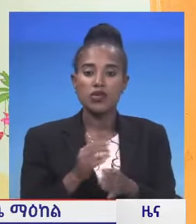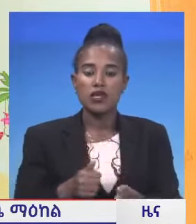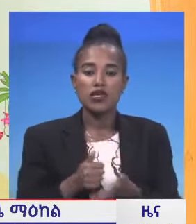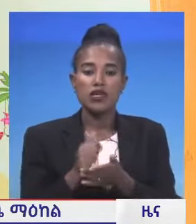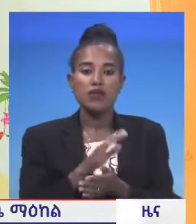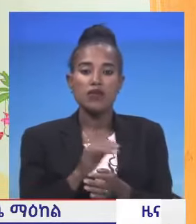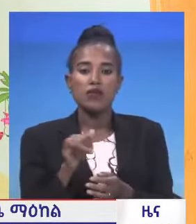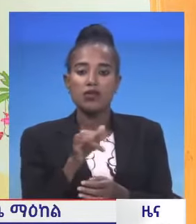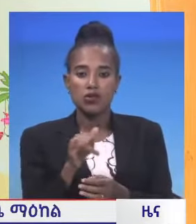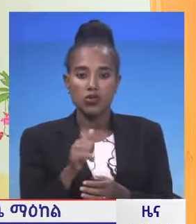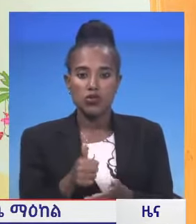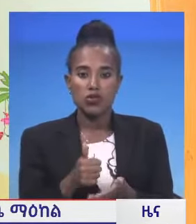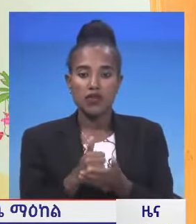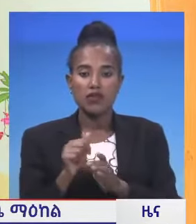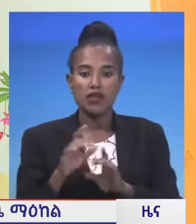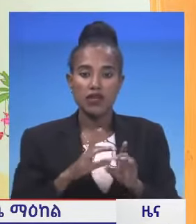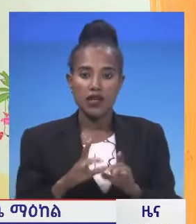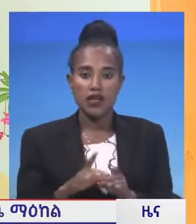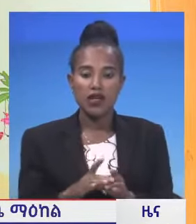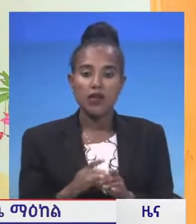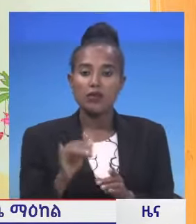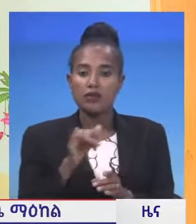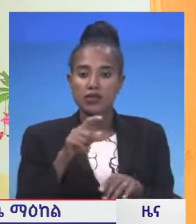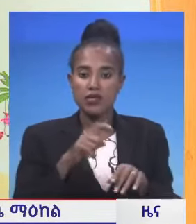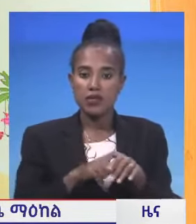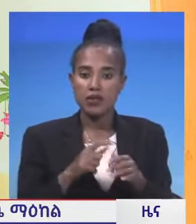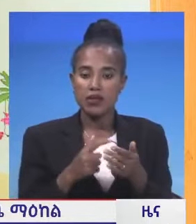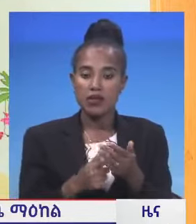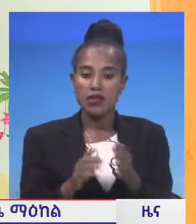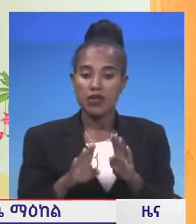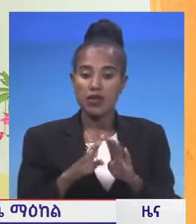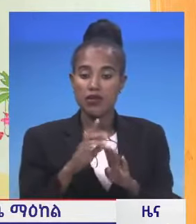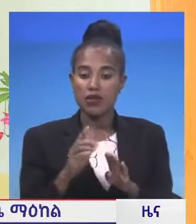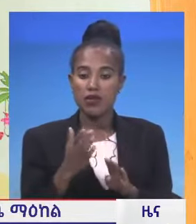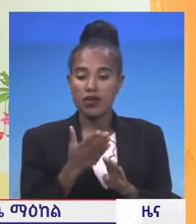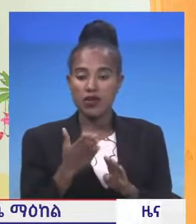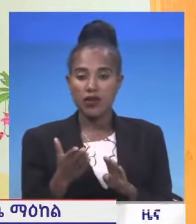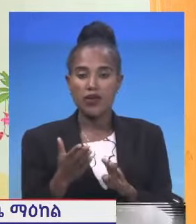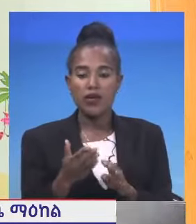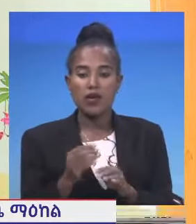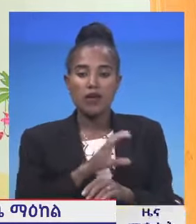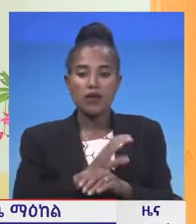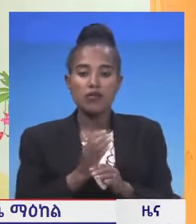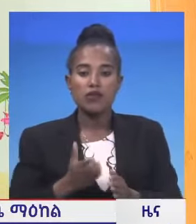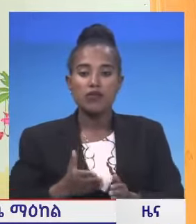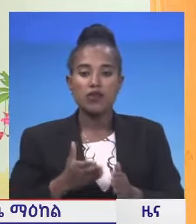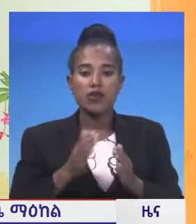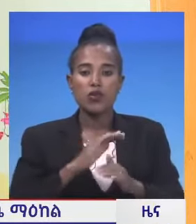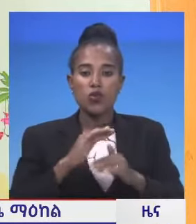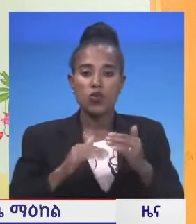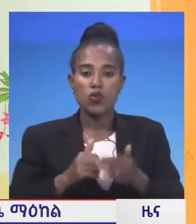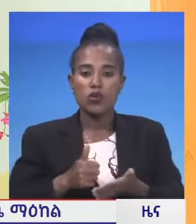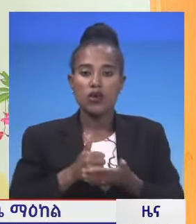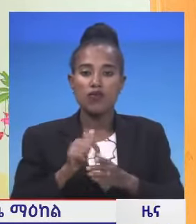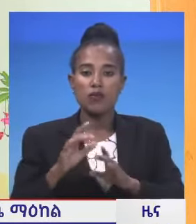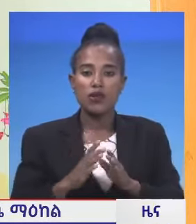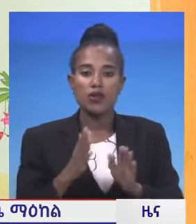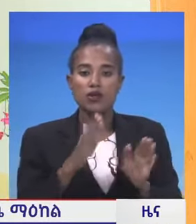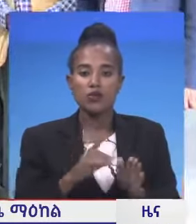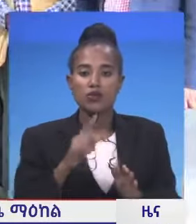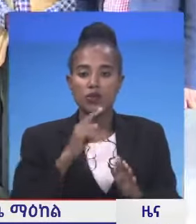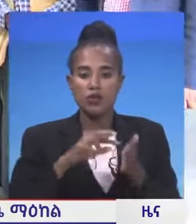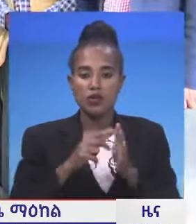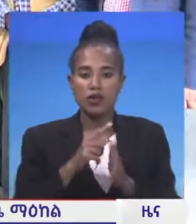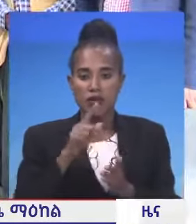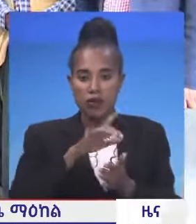ድጋፍና የመሳሰሉትን ድጋፍ እናደርጋለን። አዘሴም ታይም እዚህም ላይ ለተከፈተው ነገር አቅማችን በሚፈቅደው ሁሉ ድጋፍ ለማድረግ ዝግጁ ነን ማለት